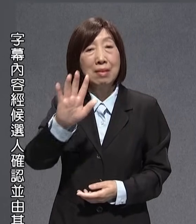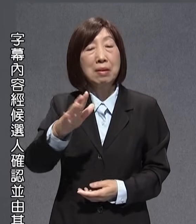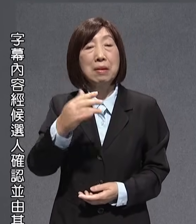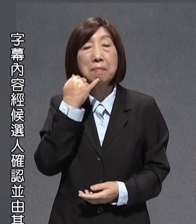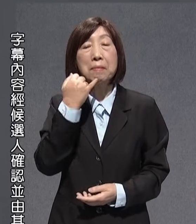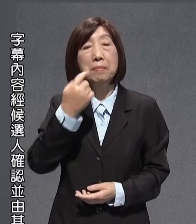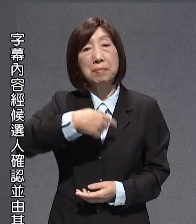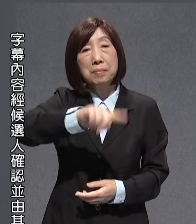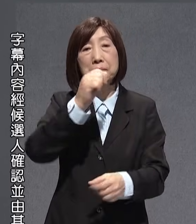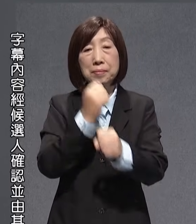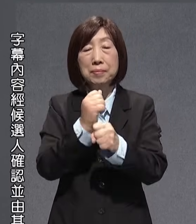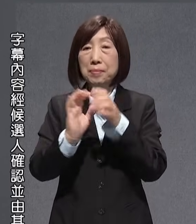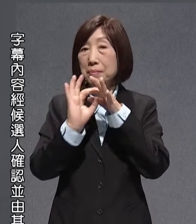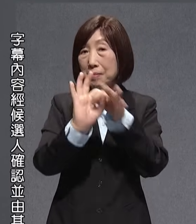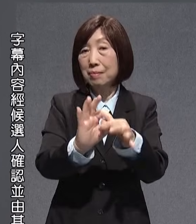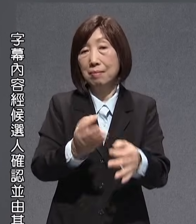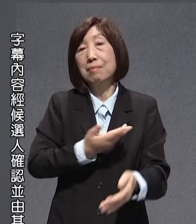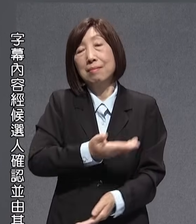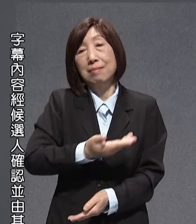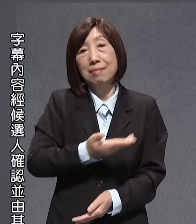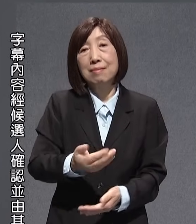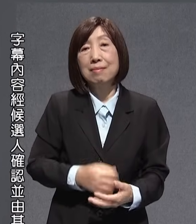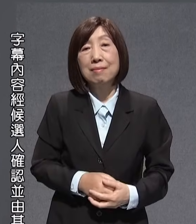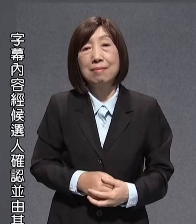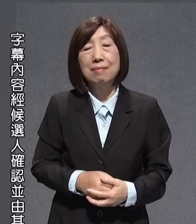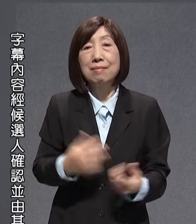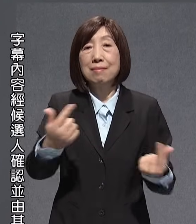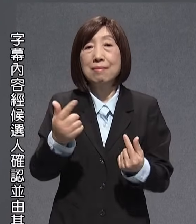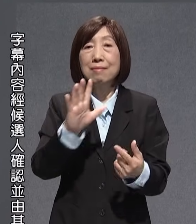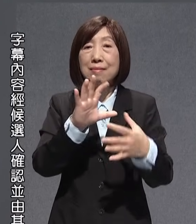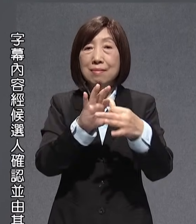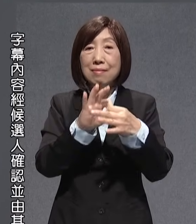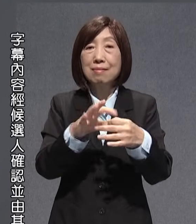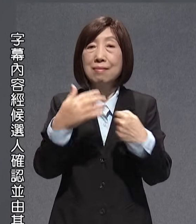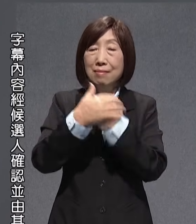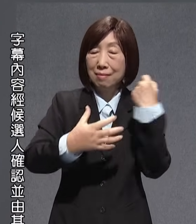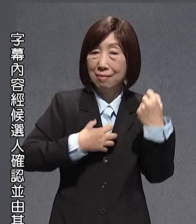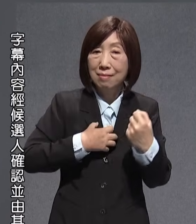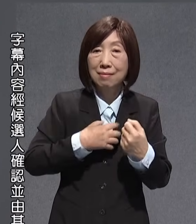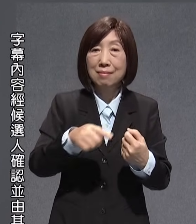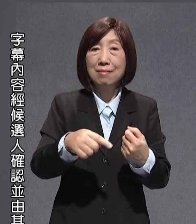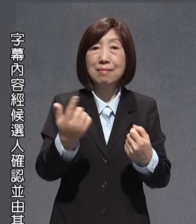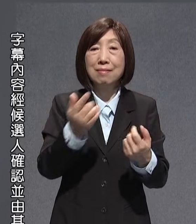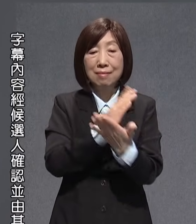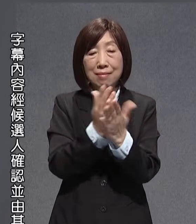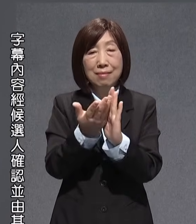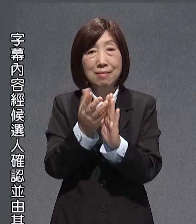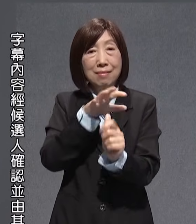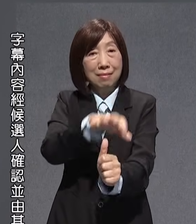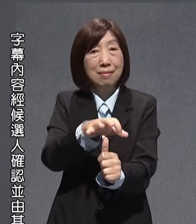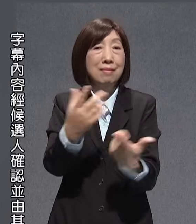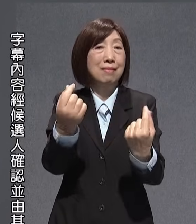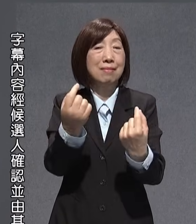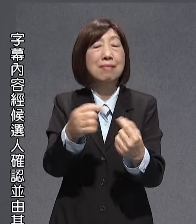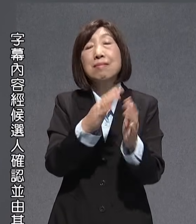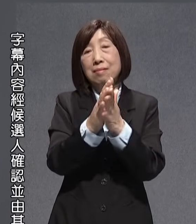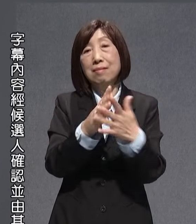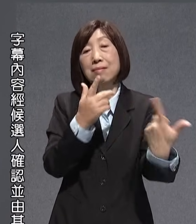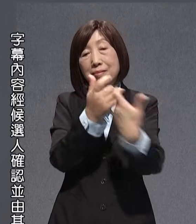人，他就可以继续工作。还有很多相关的这种保险呐，种种的限制，也要去